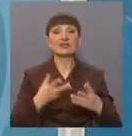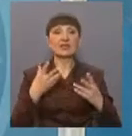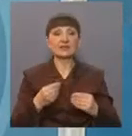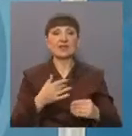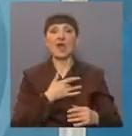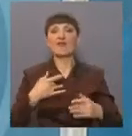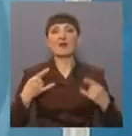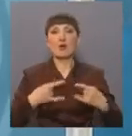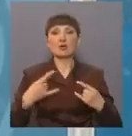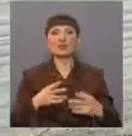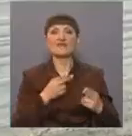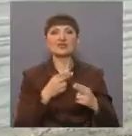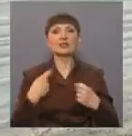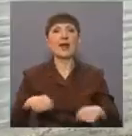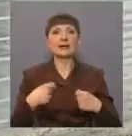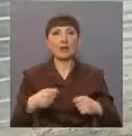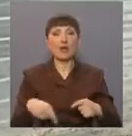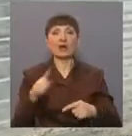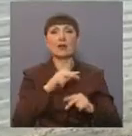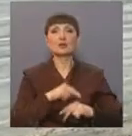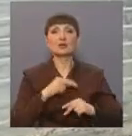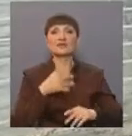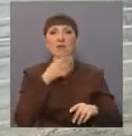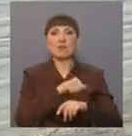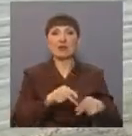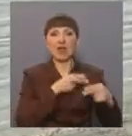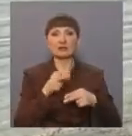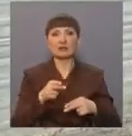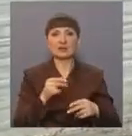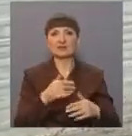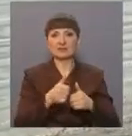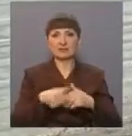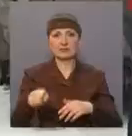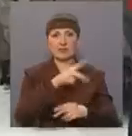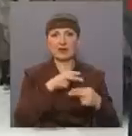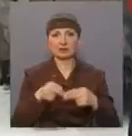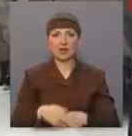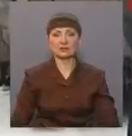«Флюромобили» выезжают на рынки города, где в основном трудятся мигранты из стран ближнего зарубежья.